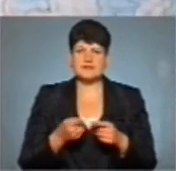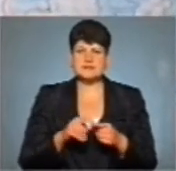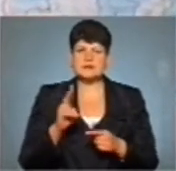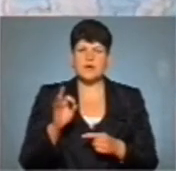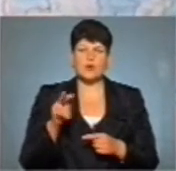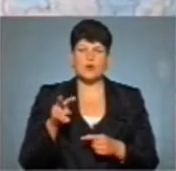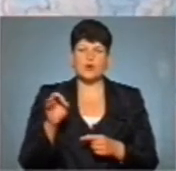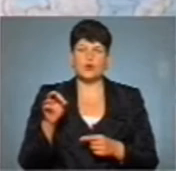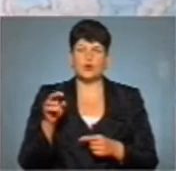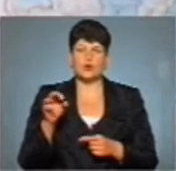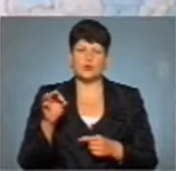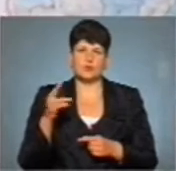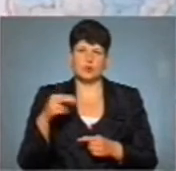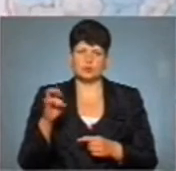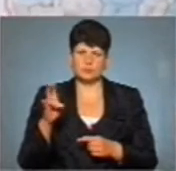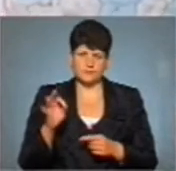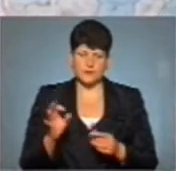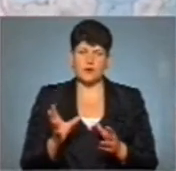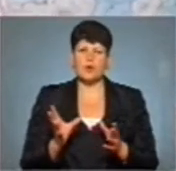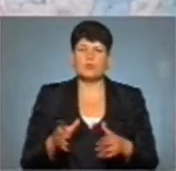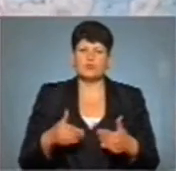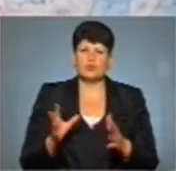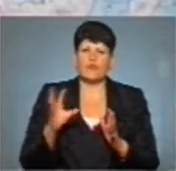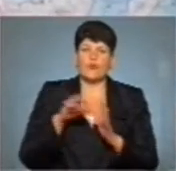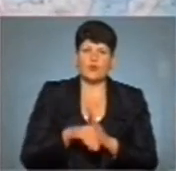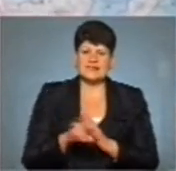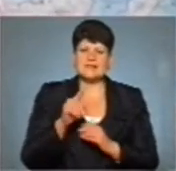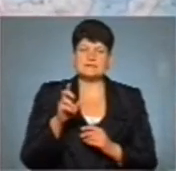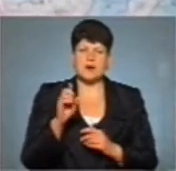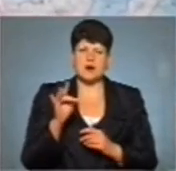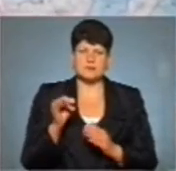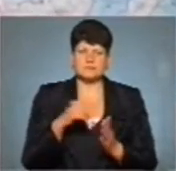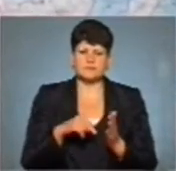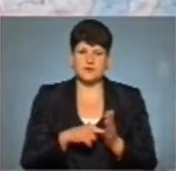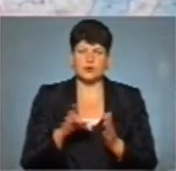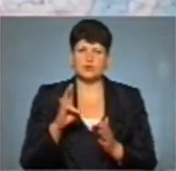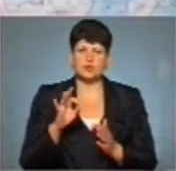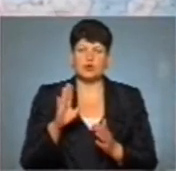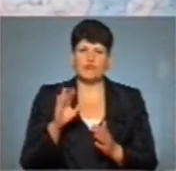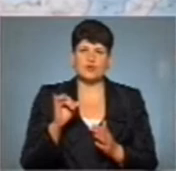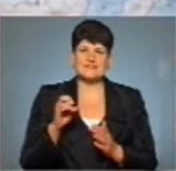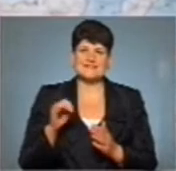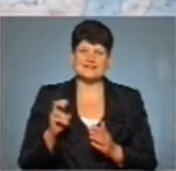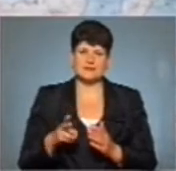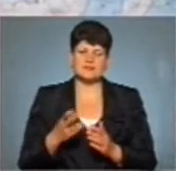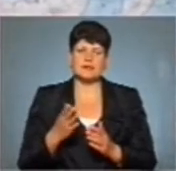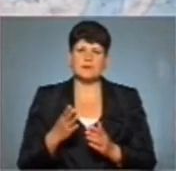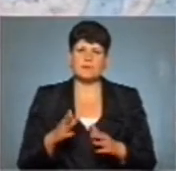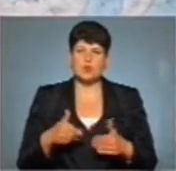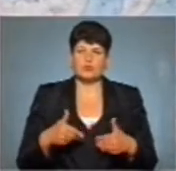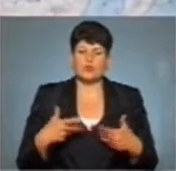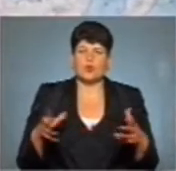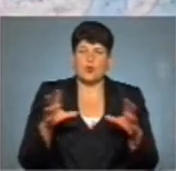Колоднинська об'єднана територіальна громада пропонується до входження до Збаразької міської, Новосільківська об'єднана територіальна громада пропонується